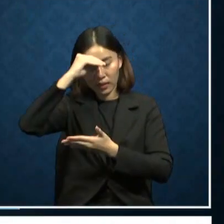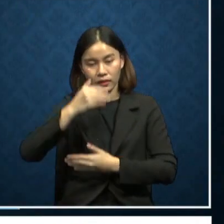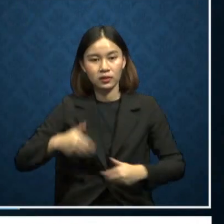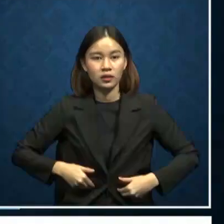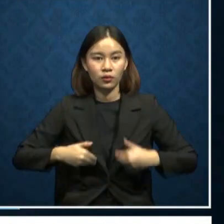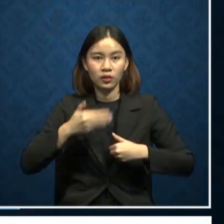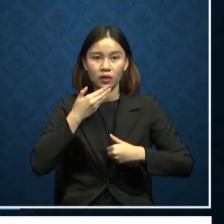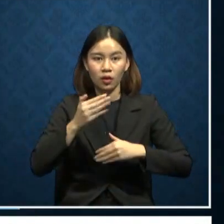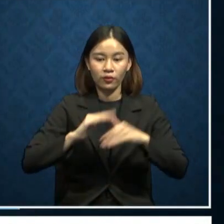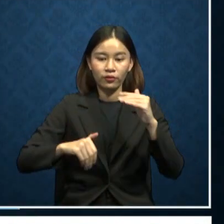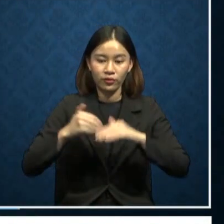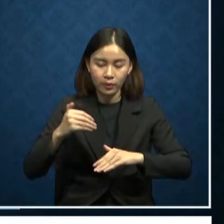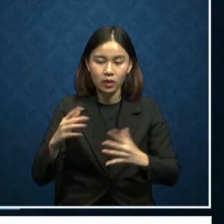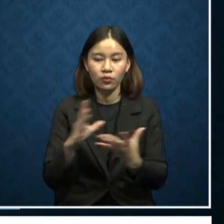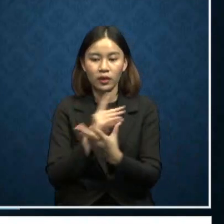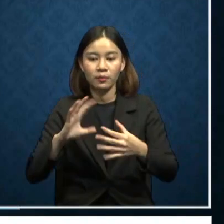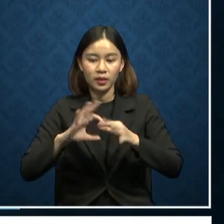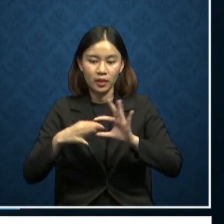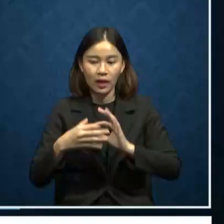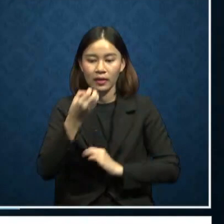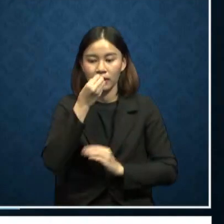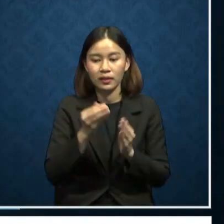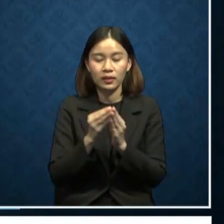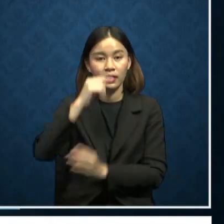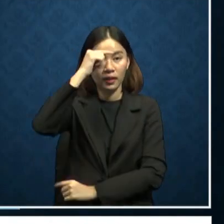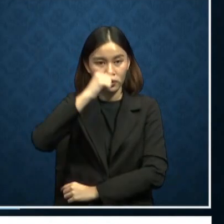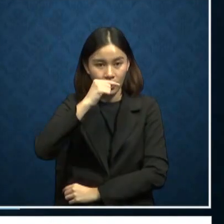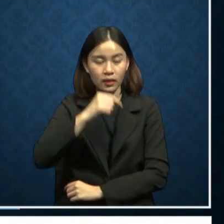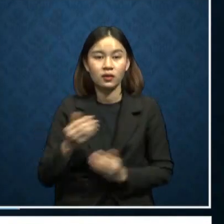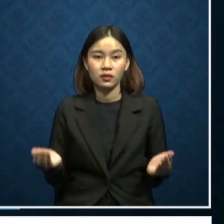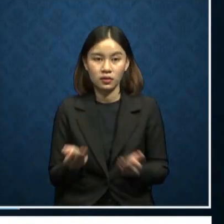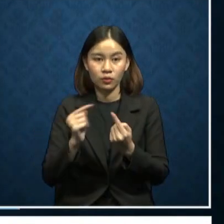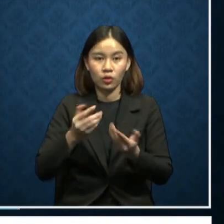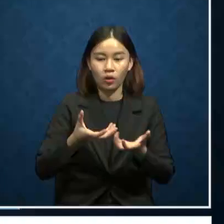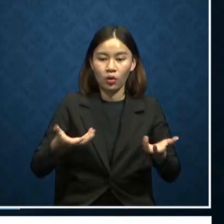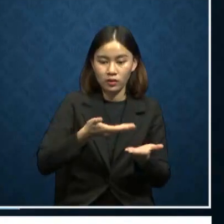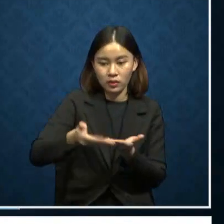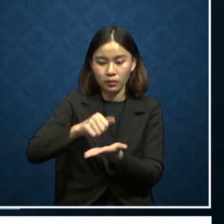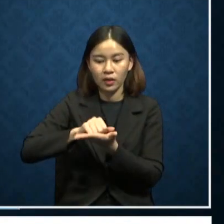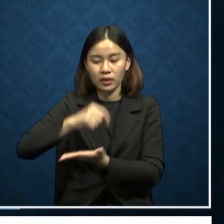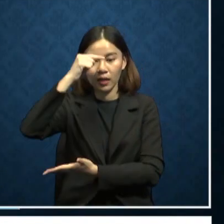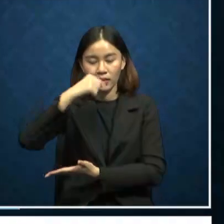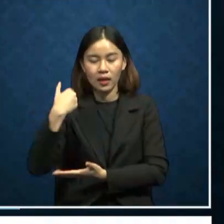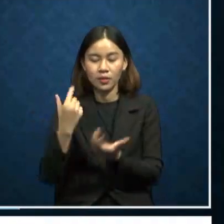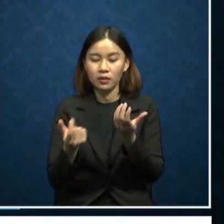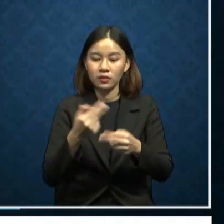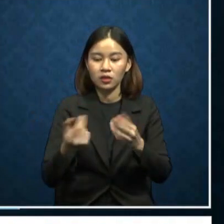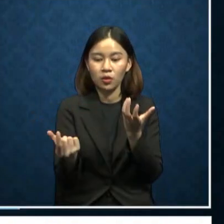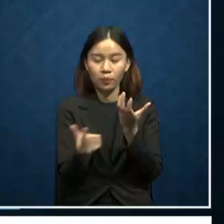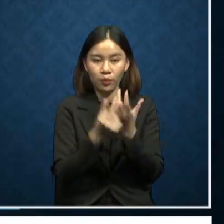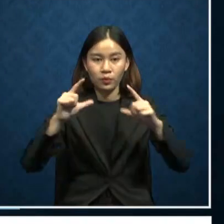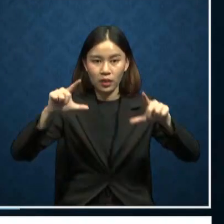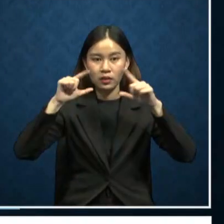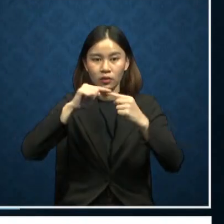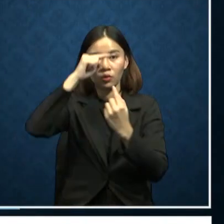อาธิงานฝีมือช่างวัฒนธรรมการกีฬาและอาหารไทยสนับสนุนส่งเสริมการซื้อสินค้าและบริการของไทยสร้างแบรนด์ nameให้กับ